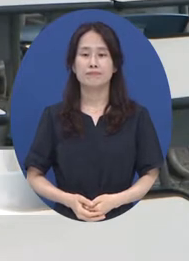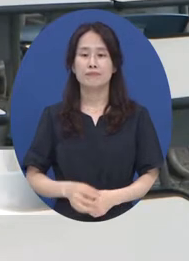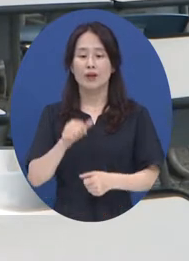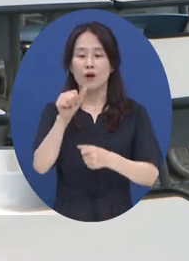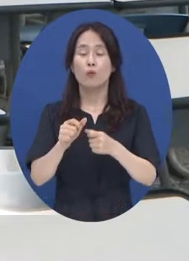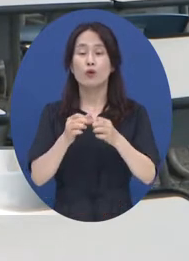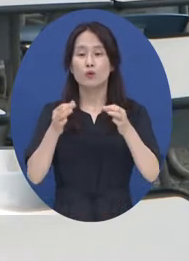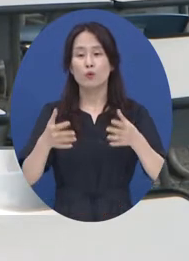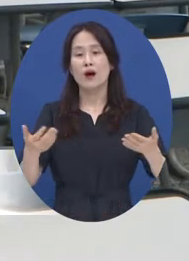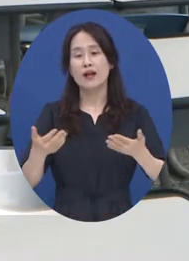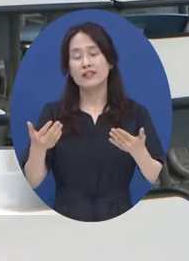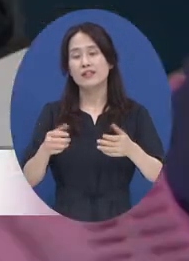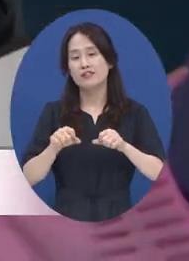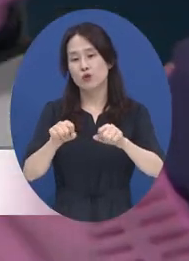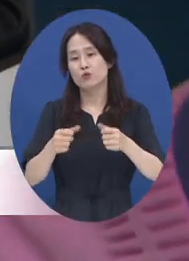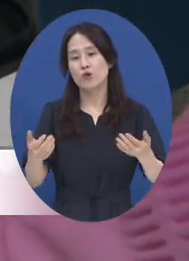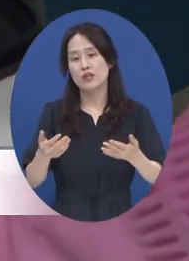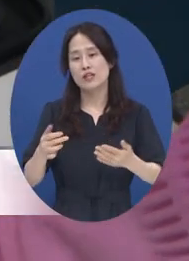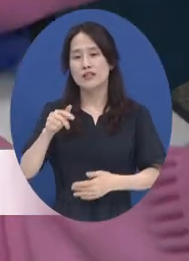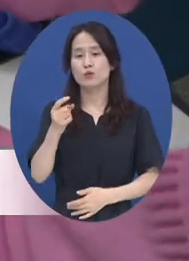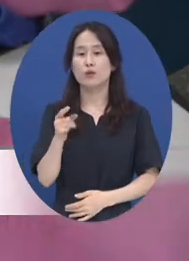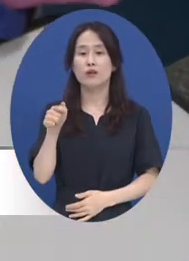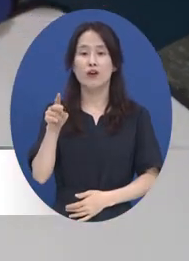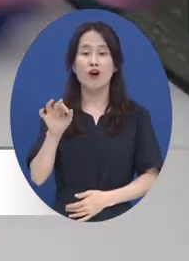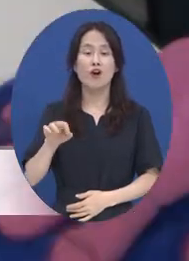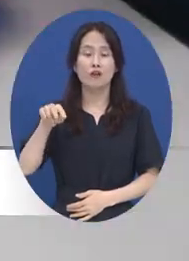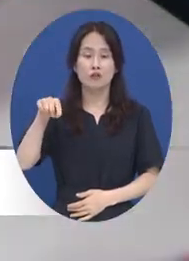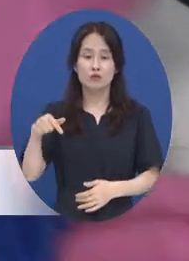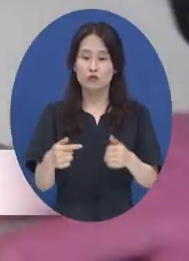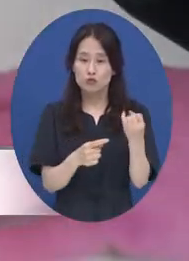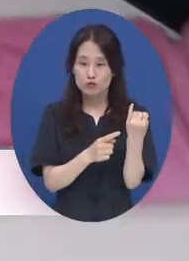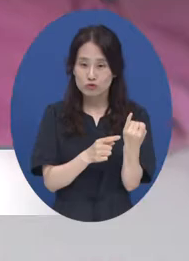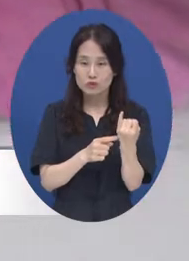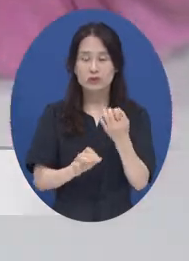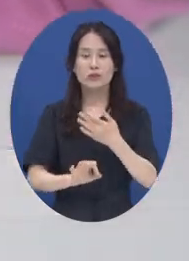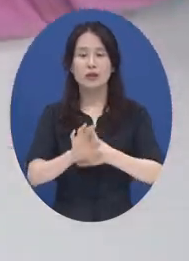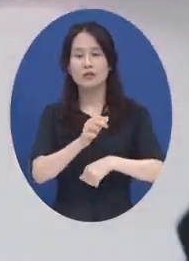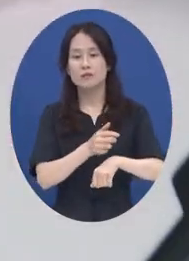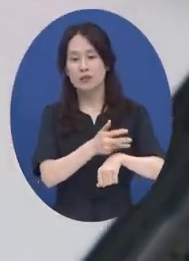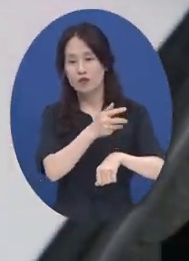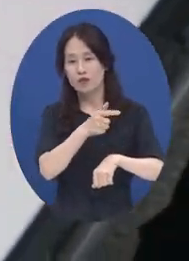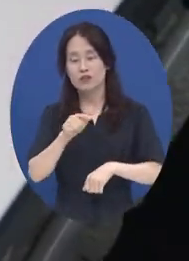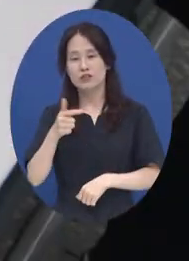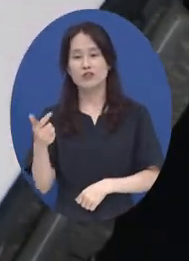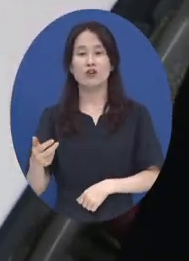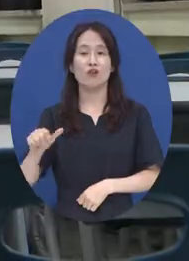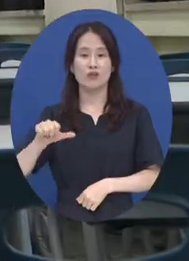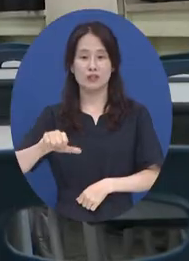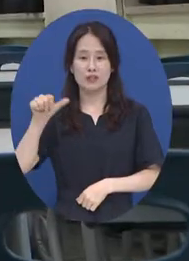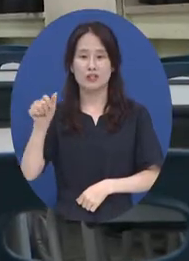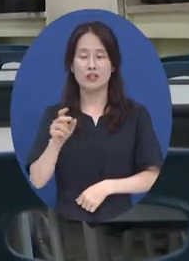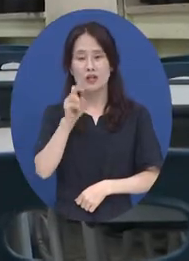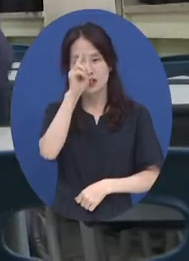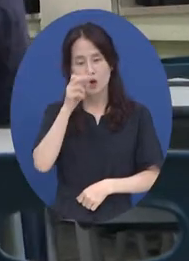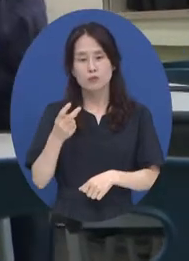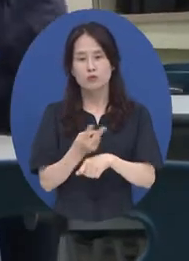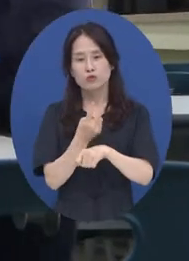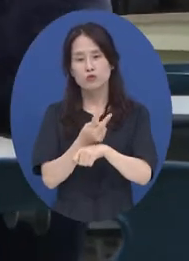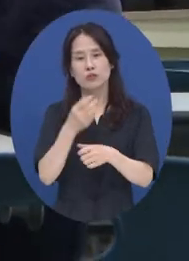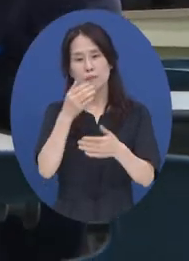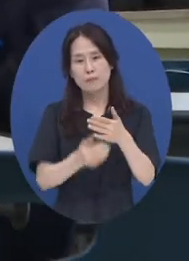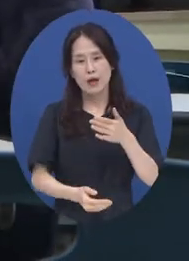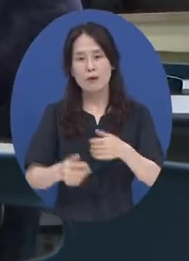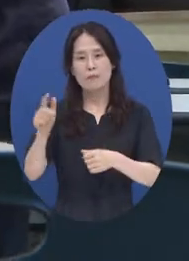5년째 대학교에서 청소 일을 하고 있는 최경순 씨. 오전 8시부터 오후 5시까지 점심시간 2시간을 제외하면